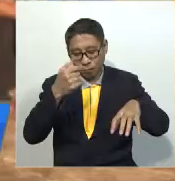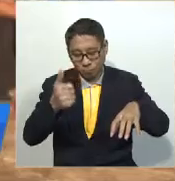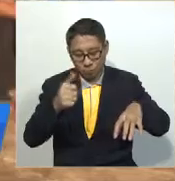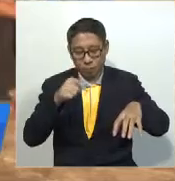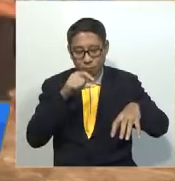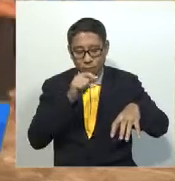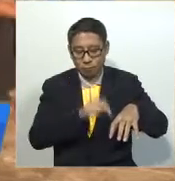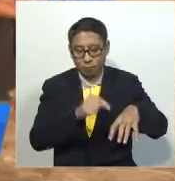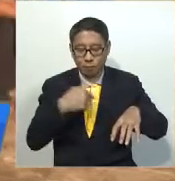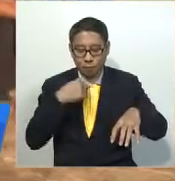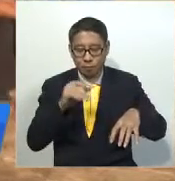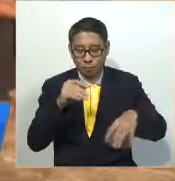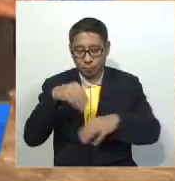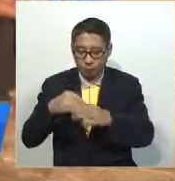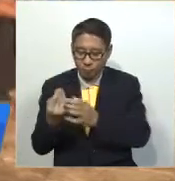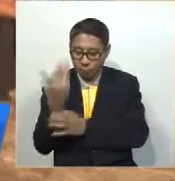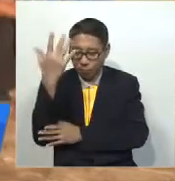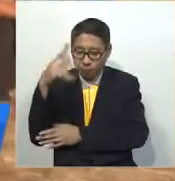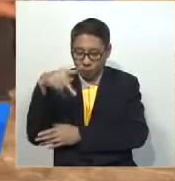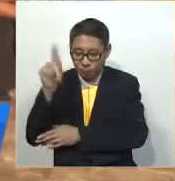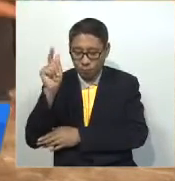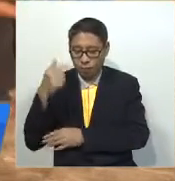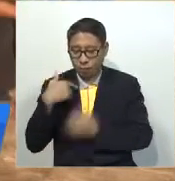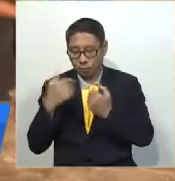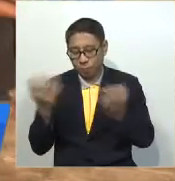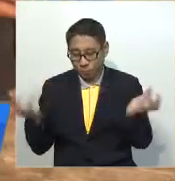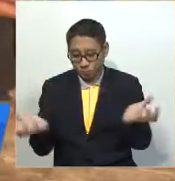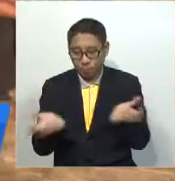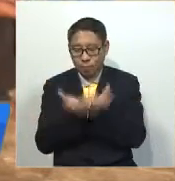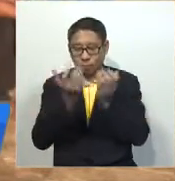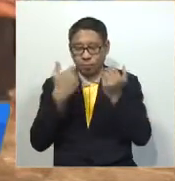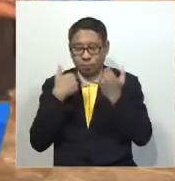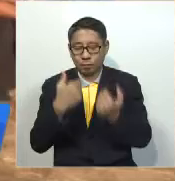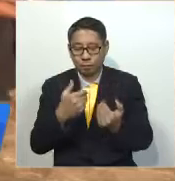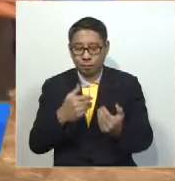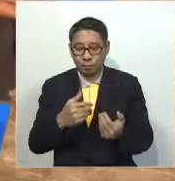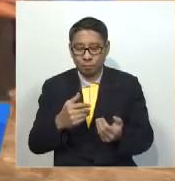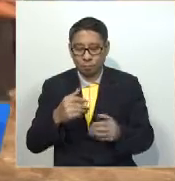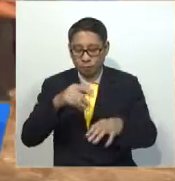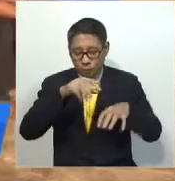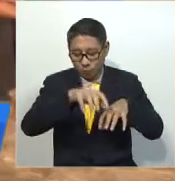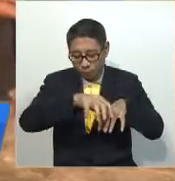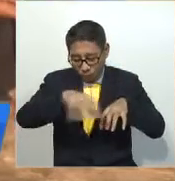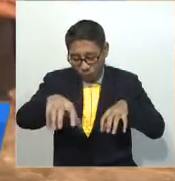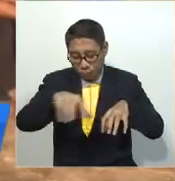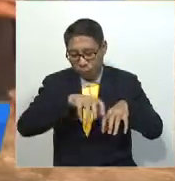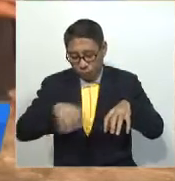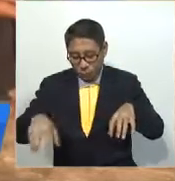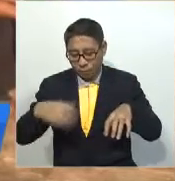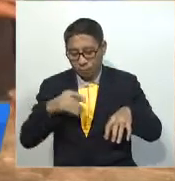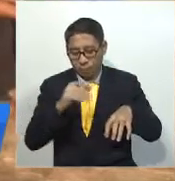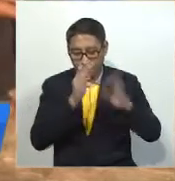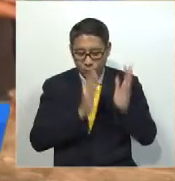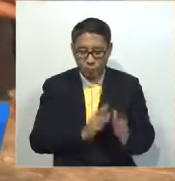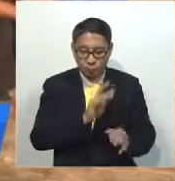นไหนที่อยู่เป็นของสัตว์ป่าเพราะนั้นถ้าเข้ามาแล้วเนี่ยมีผลกระทบนะครับเราก็จะวางโซนไว้คนจะอยู่ตรงไหนสัตว์ป่า